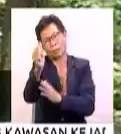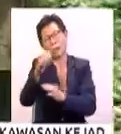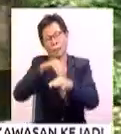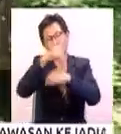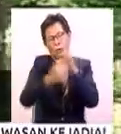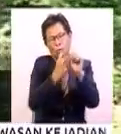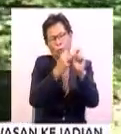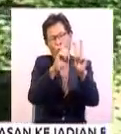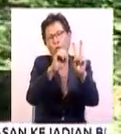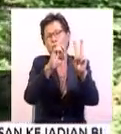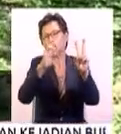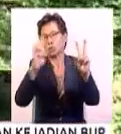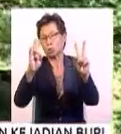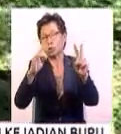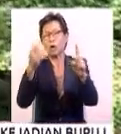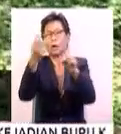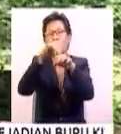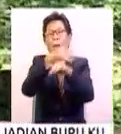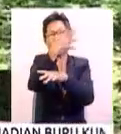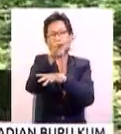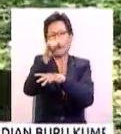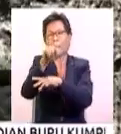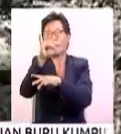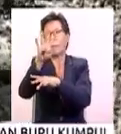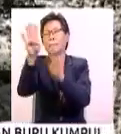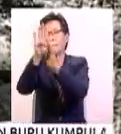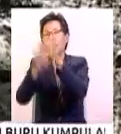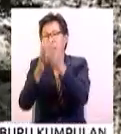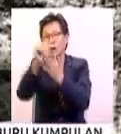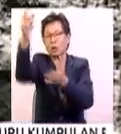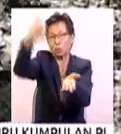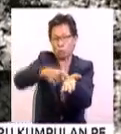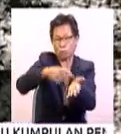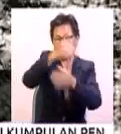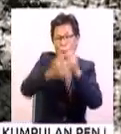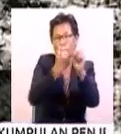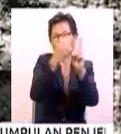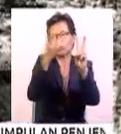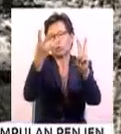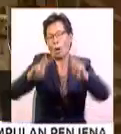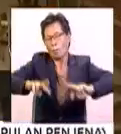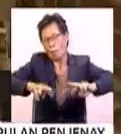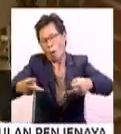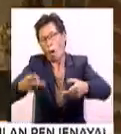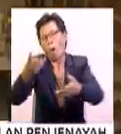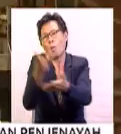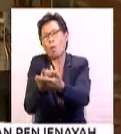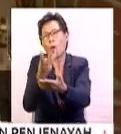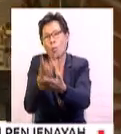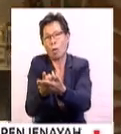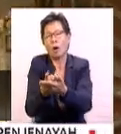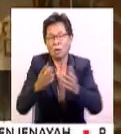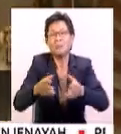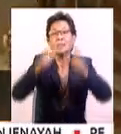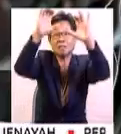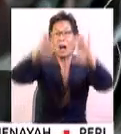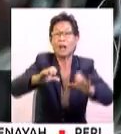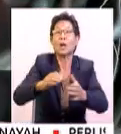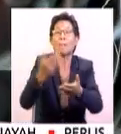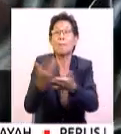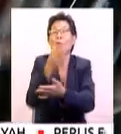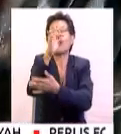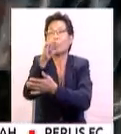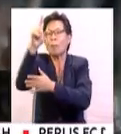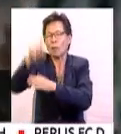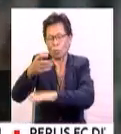tahun 2007 kepada RM14.4 bilion pada tahun 2017 menyebabkan model baru Felda perlu